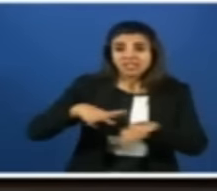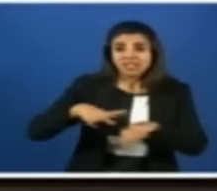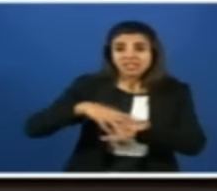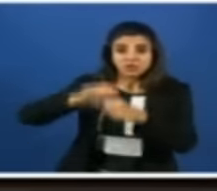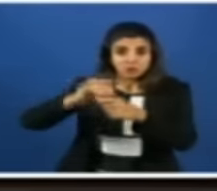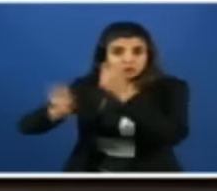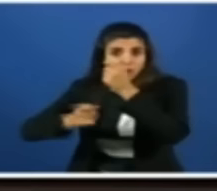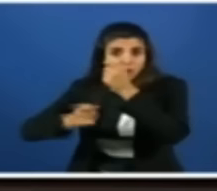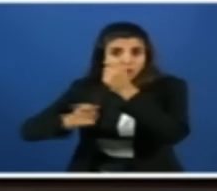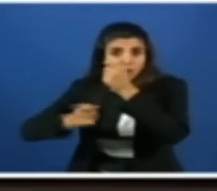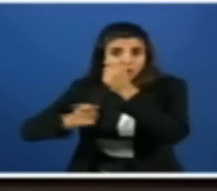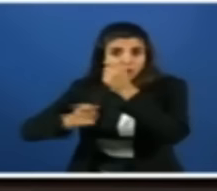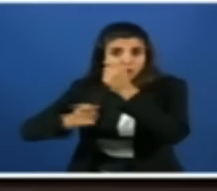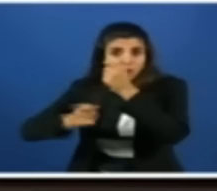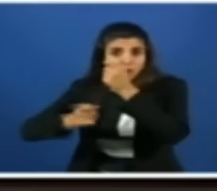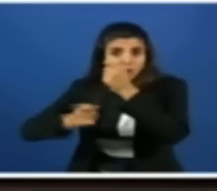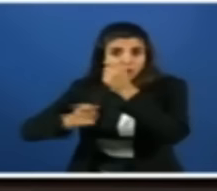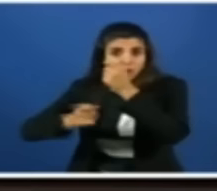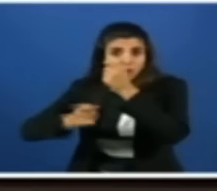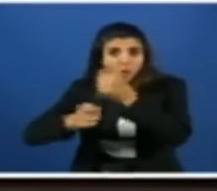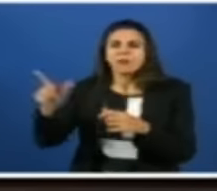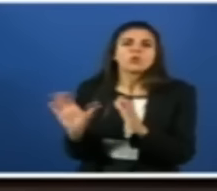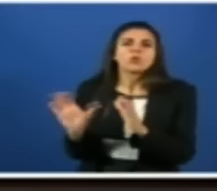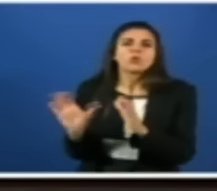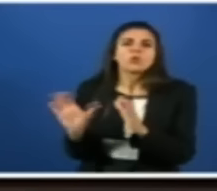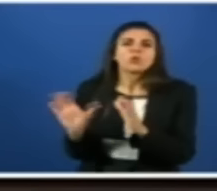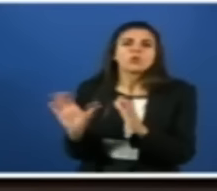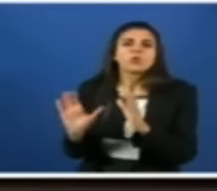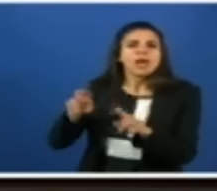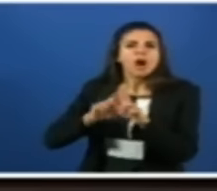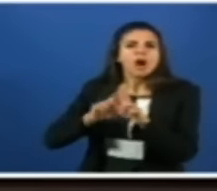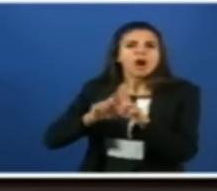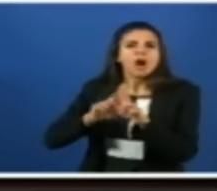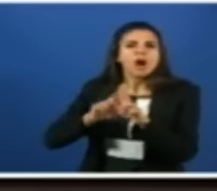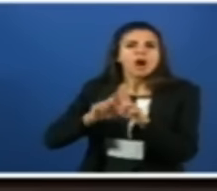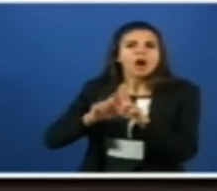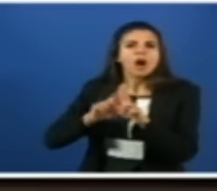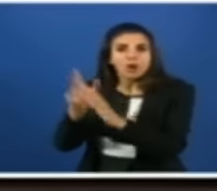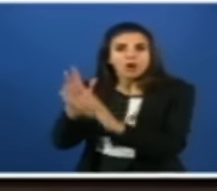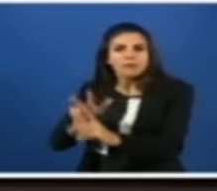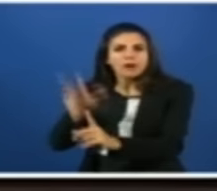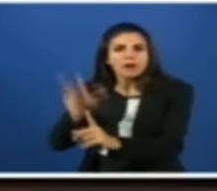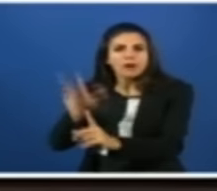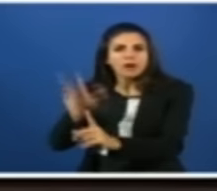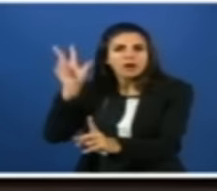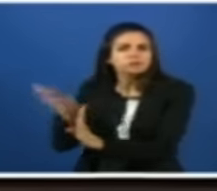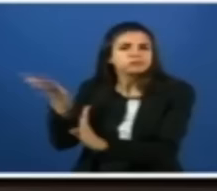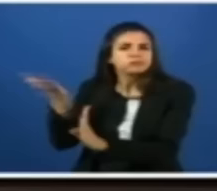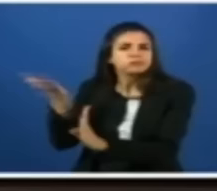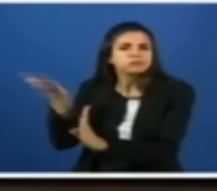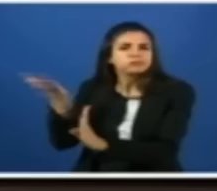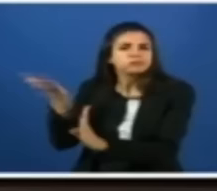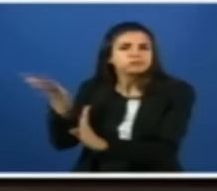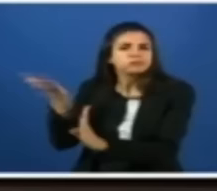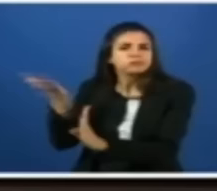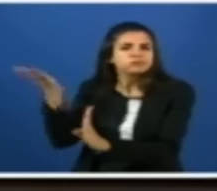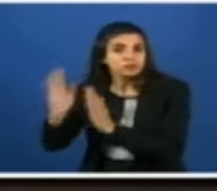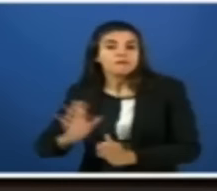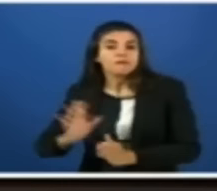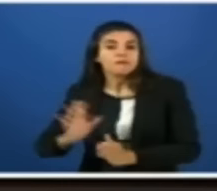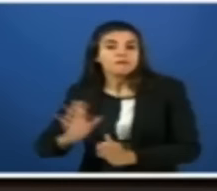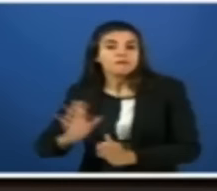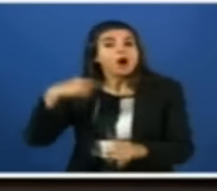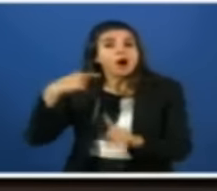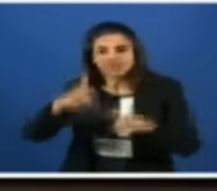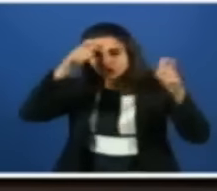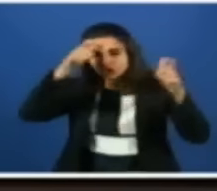operasyonlarda örgüte ağır darbeler vurmaya devam ediyor. Aynı şekilde şehir